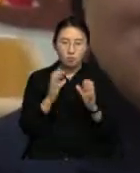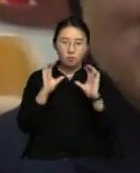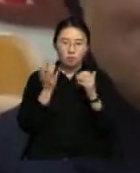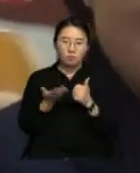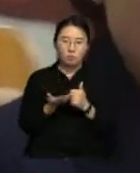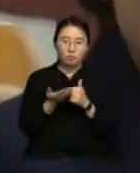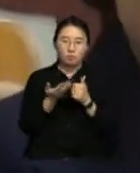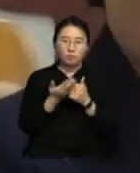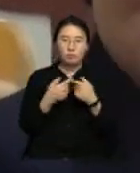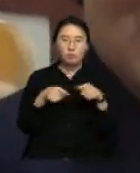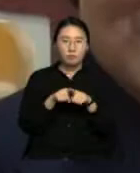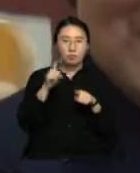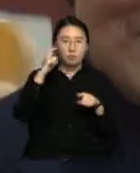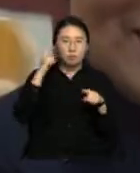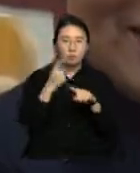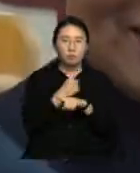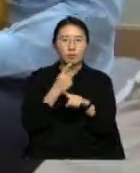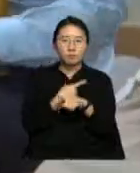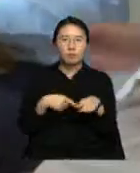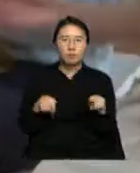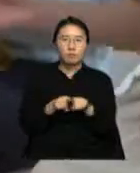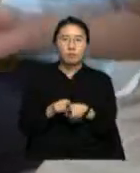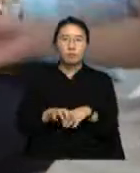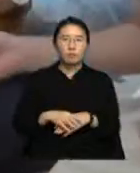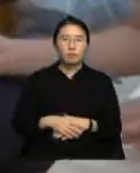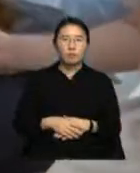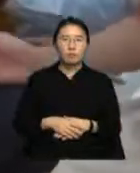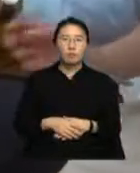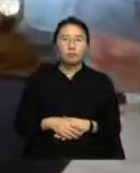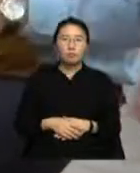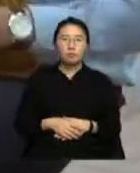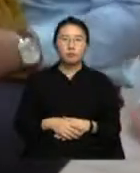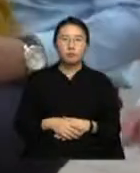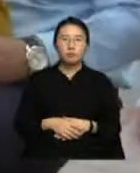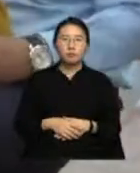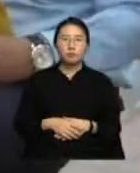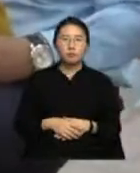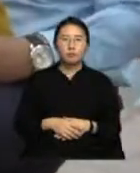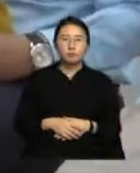작업도 병행한다는 방침입니다. 딜라이브 서울경기 케이블TV 엄종규입니다.